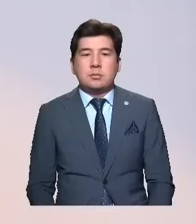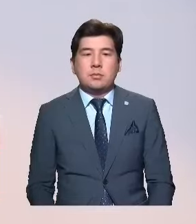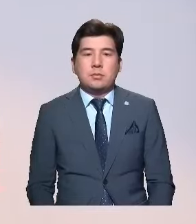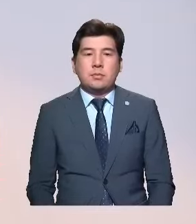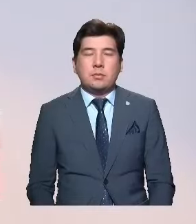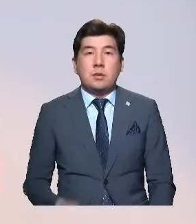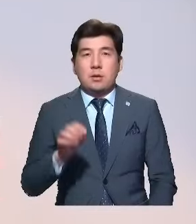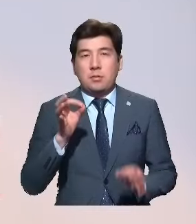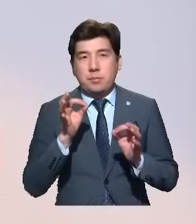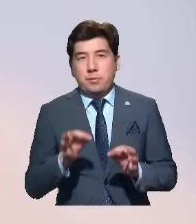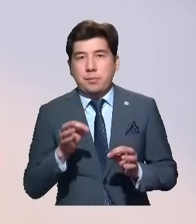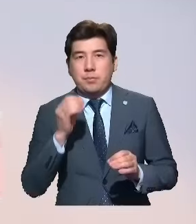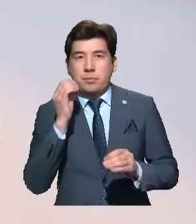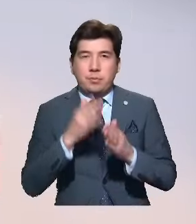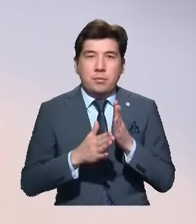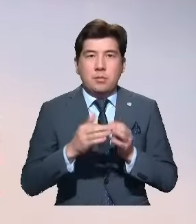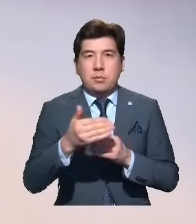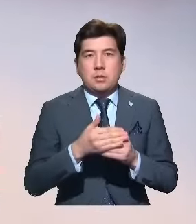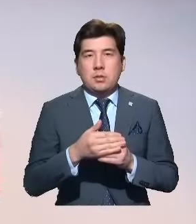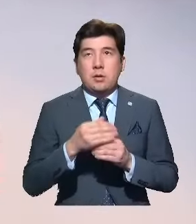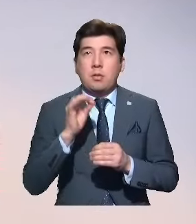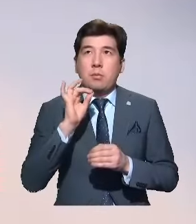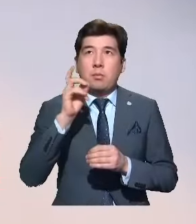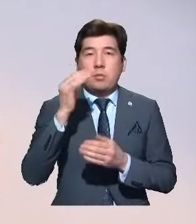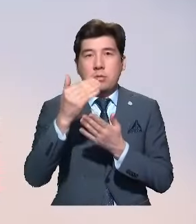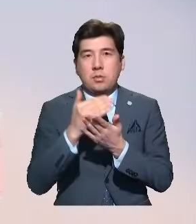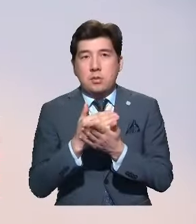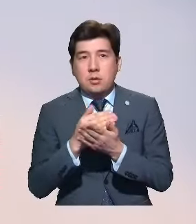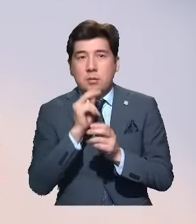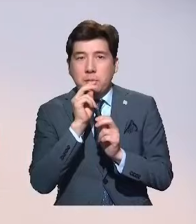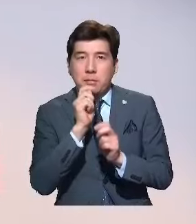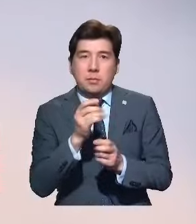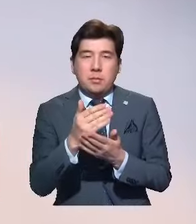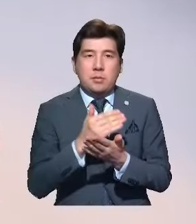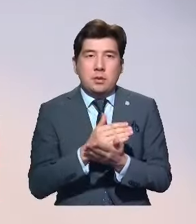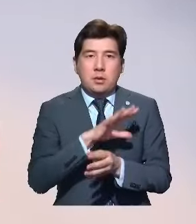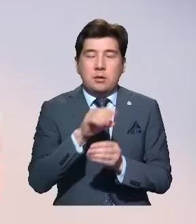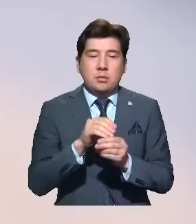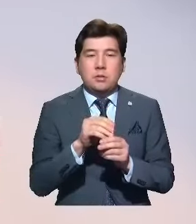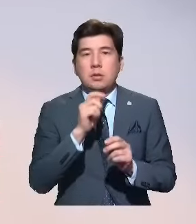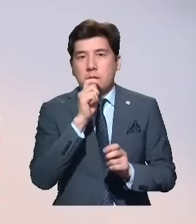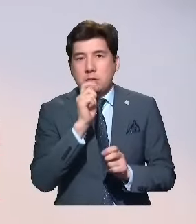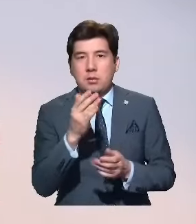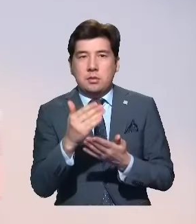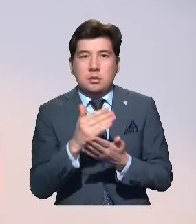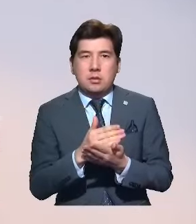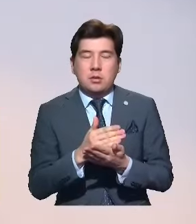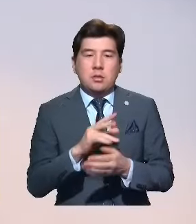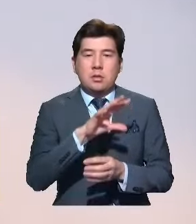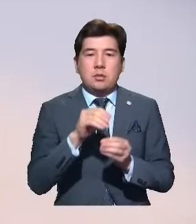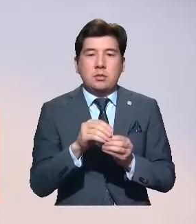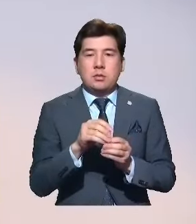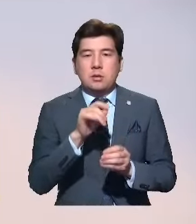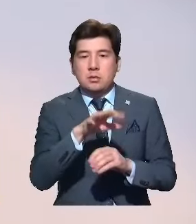Поймите правильно, я вам скажу одним словом. Аллах прощает всех. Как бы ты ни ошибался, Он прощает. Так что и я прощаю. Поймите правильно, я не говорил, что